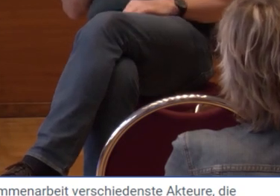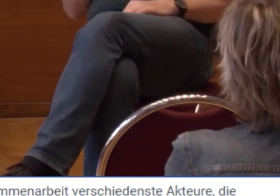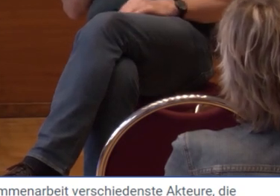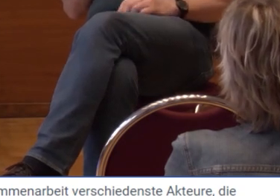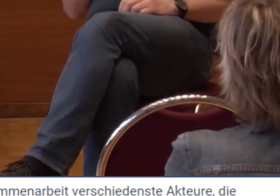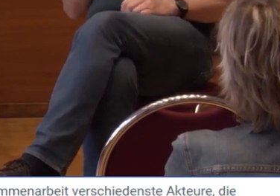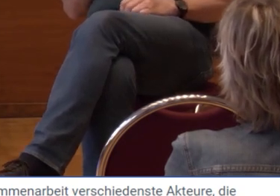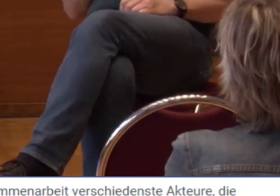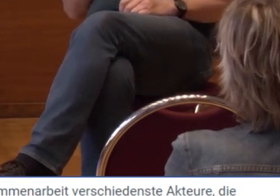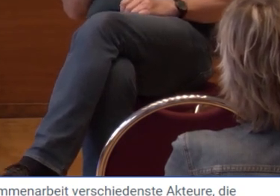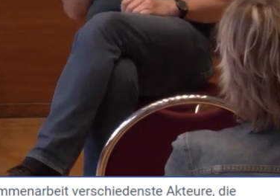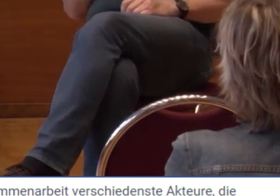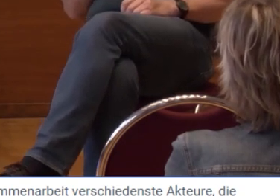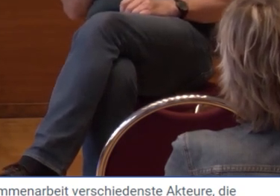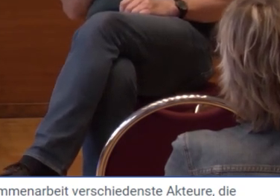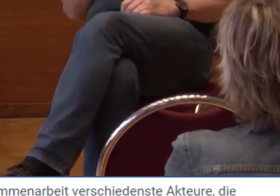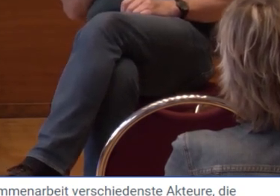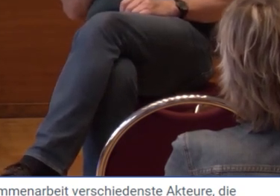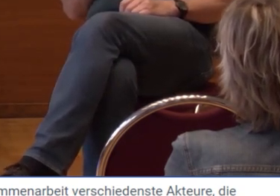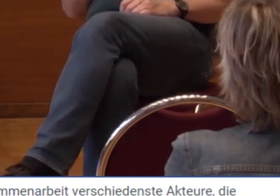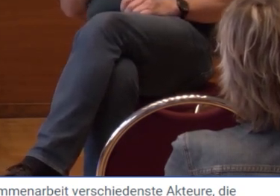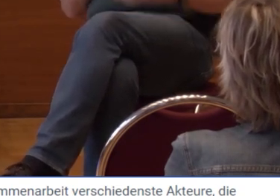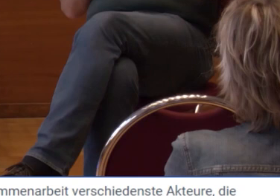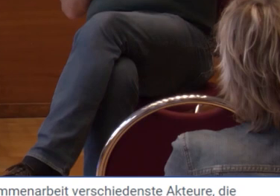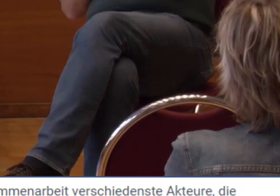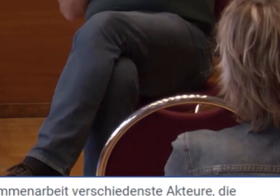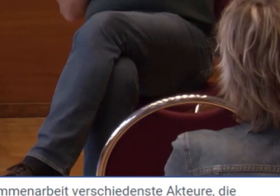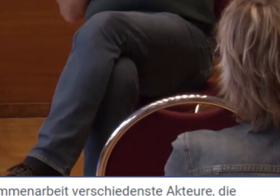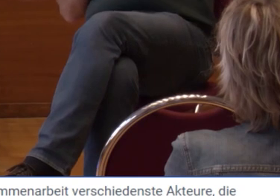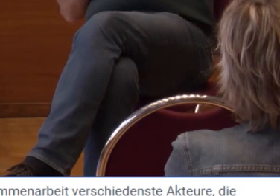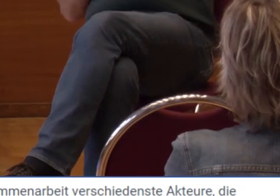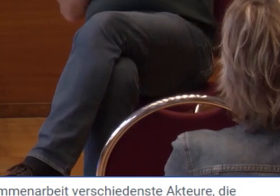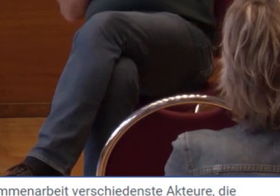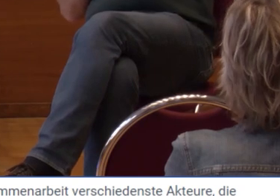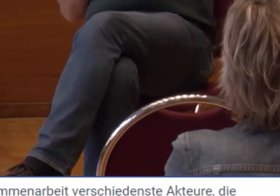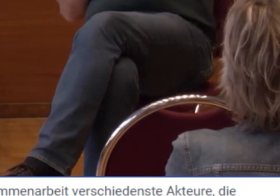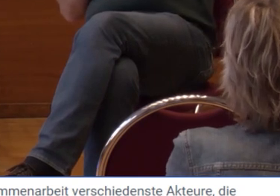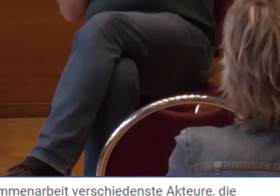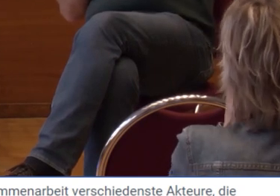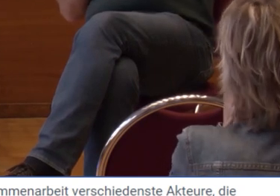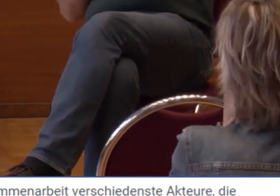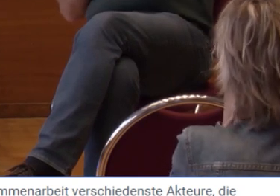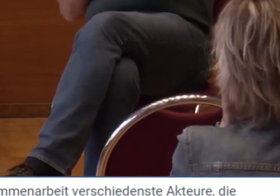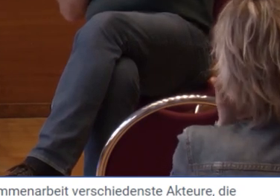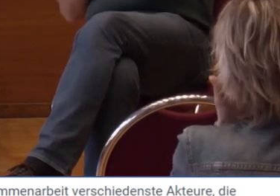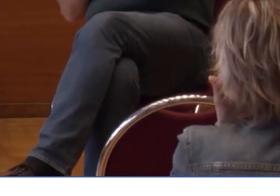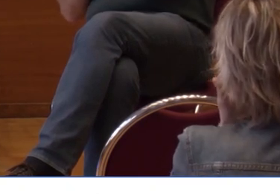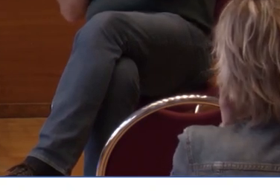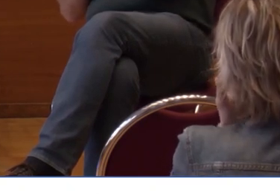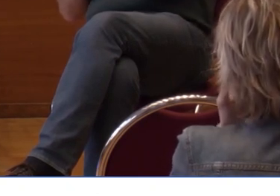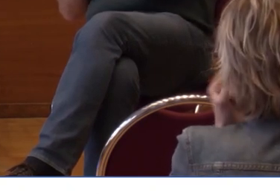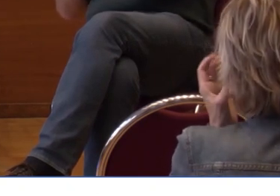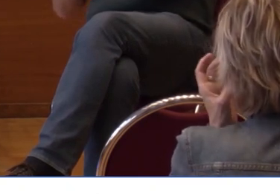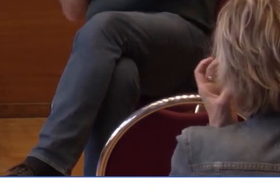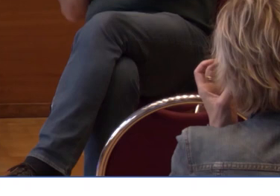Rechtsansprüche und wir haben versucht das Papier so anzulegen dass es sowohl in der Jugendhilfe gelesen werden kann nach dem Motto was